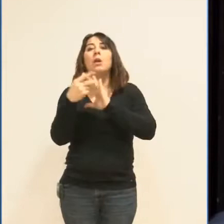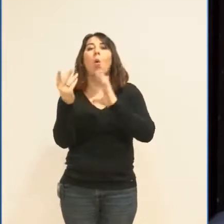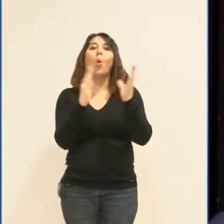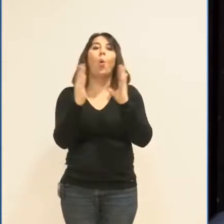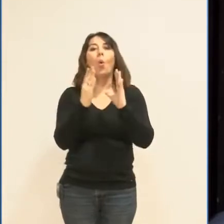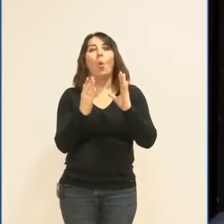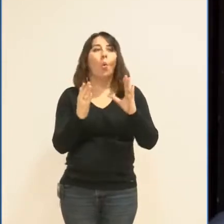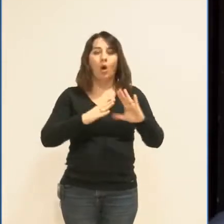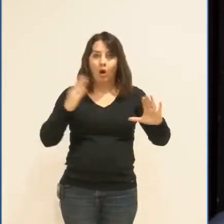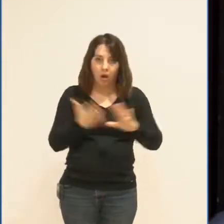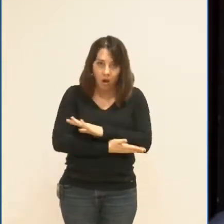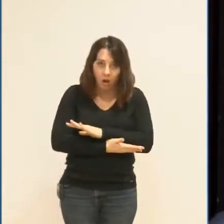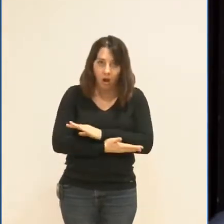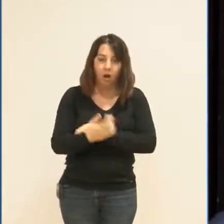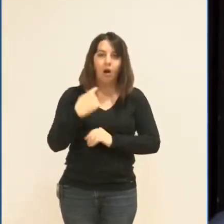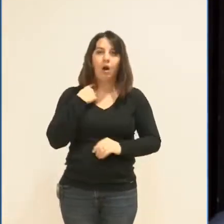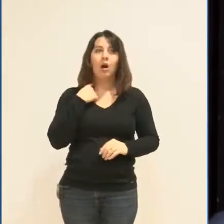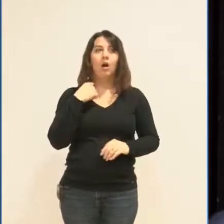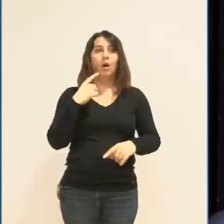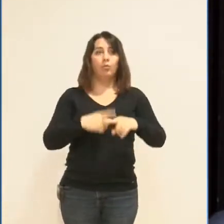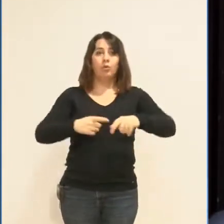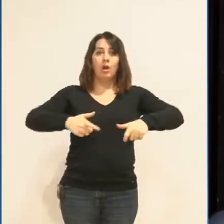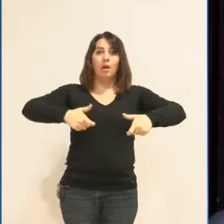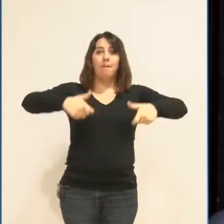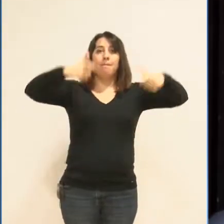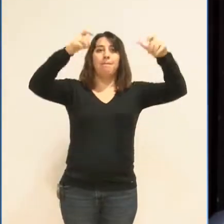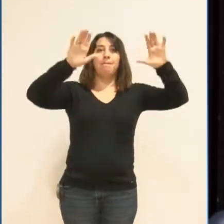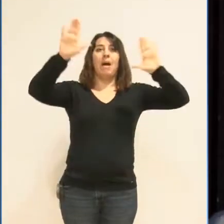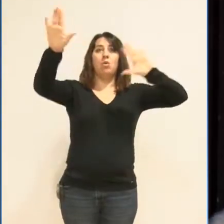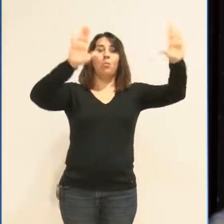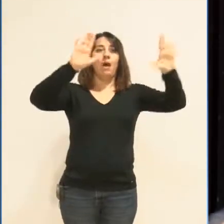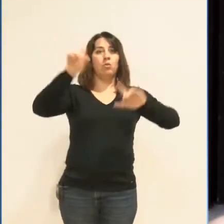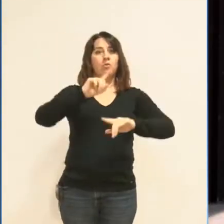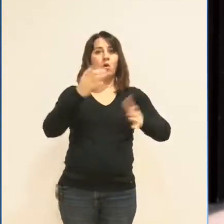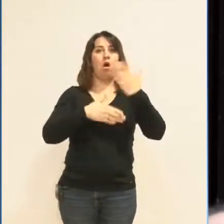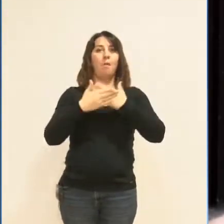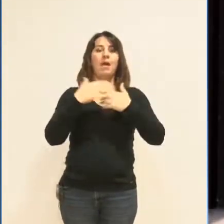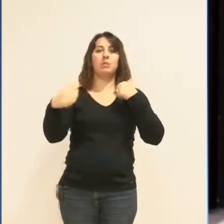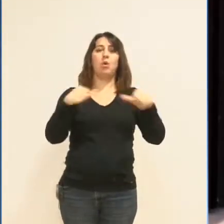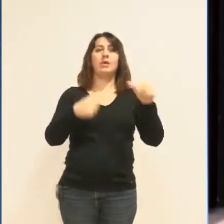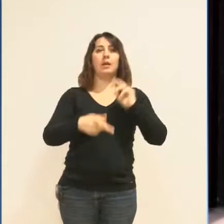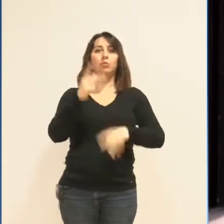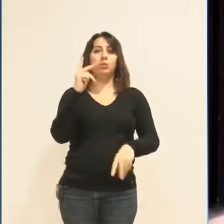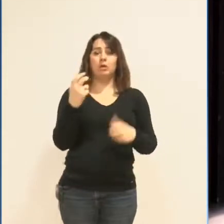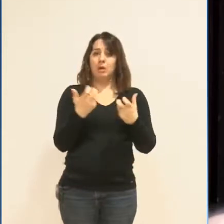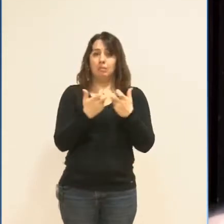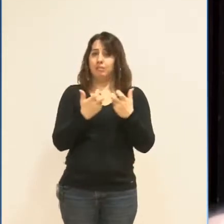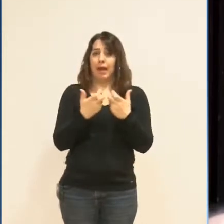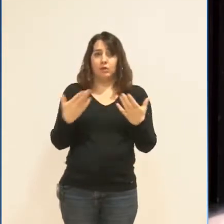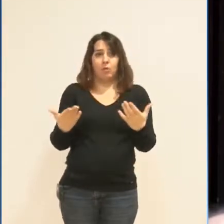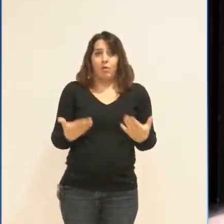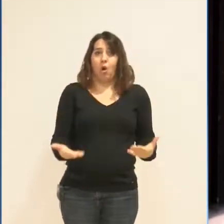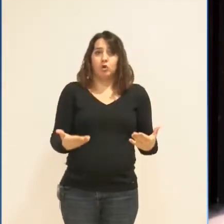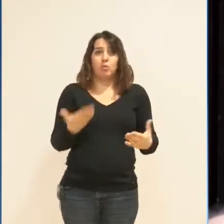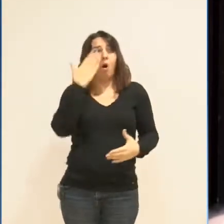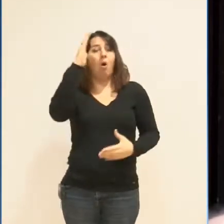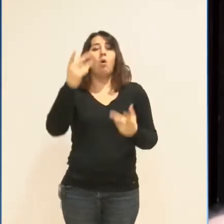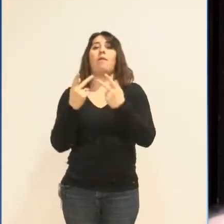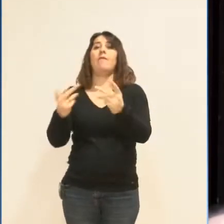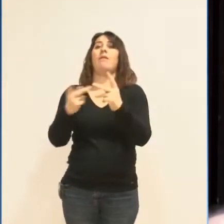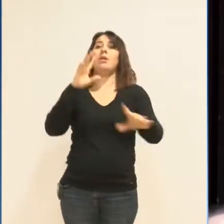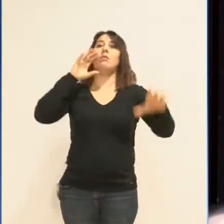et le non-renouvellement des panneaux en place par du matériel plus moderne, tel que celui qu'on peut voir dans d'autres